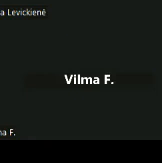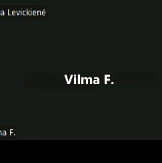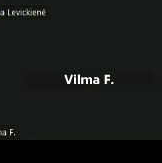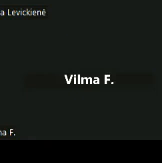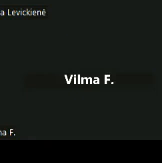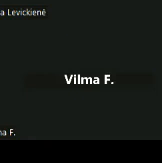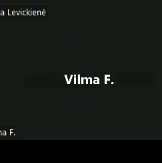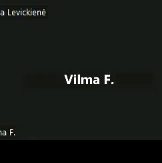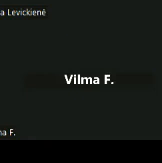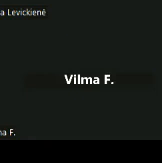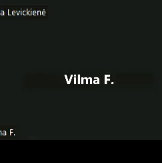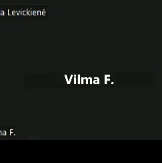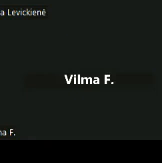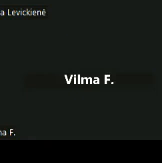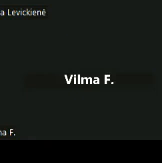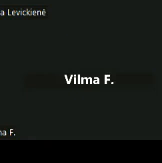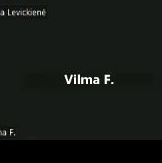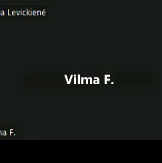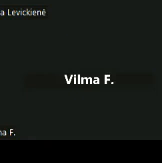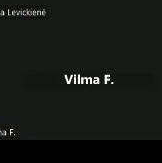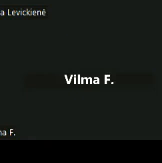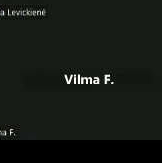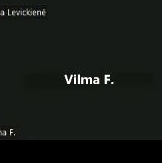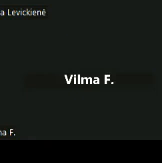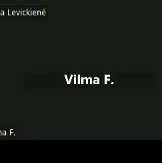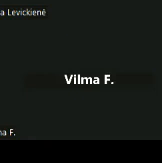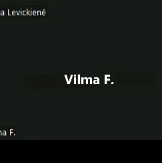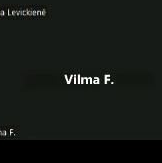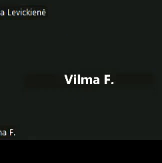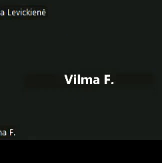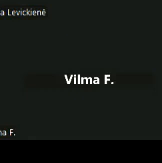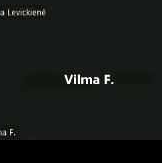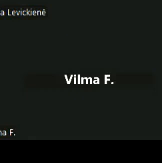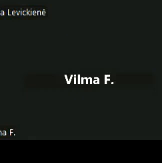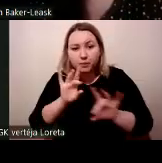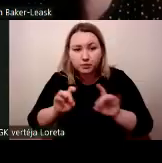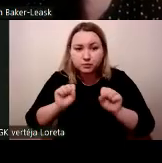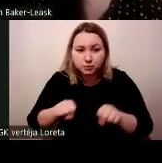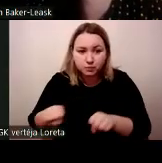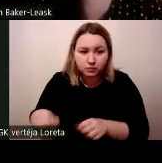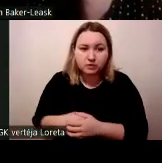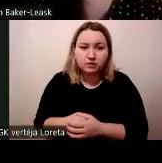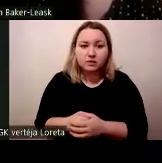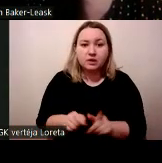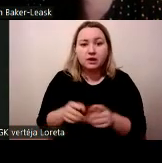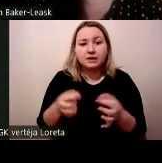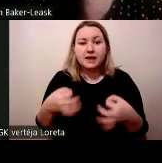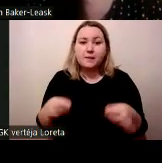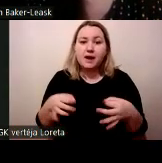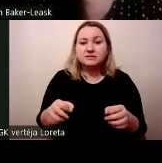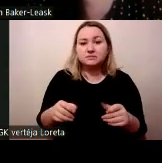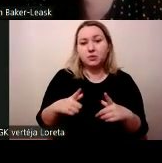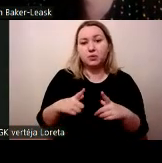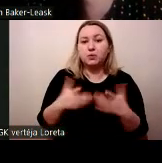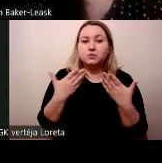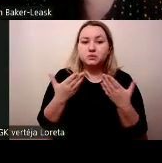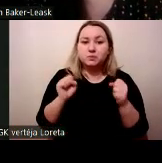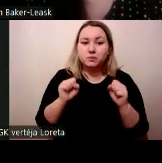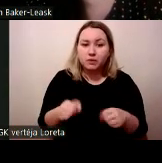knygos, pažymėtos knygos, kad vaikai galėtų rinktis ir atsipalaidavęs skaitimas. Štai,